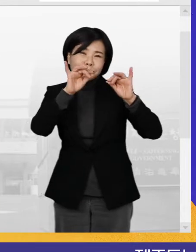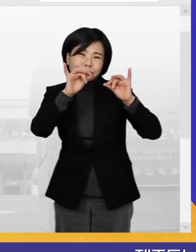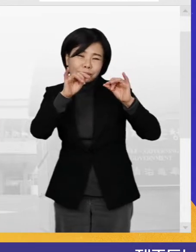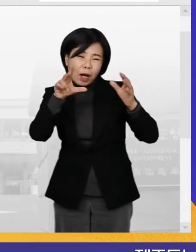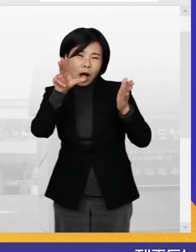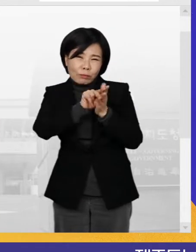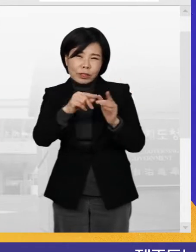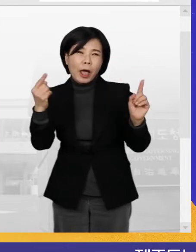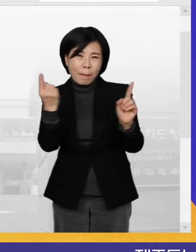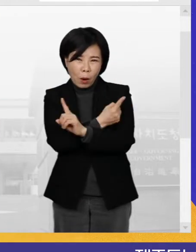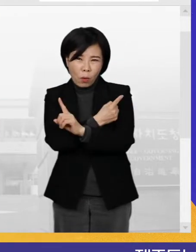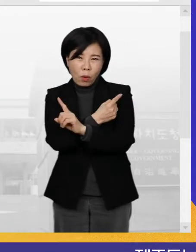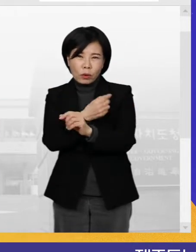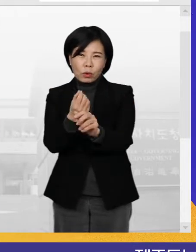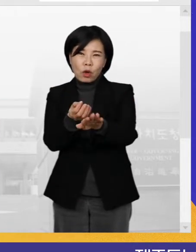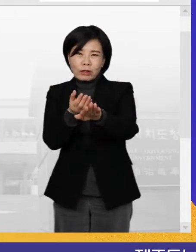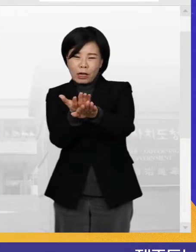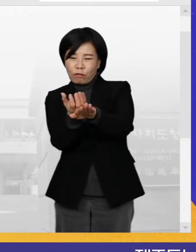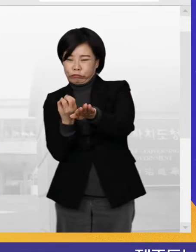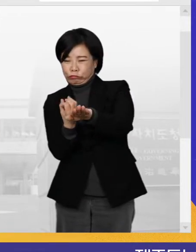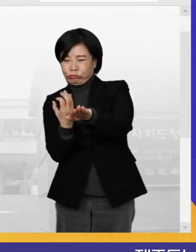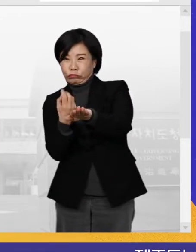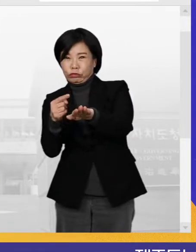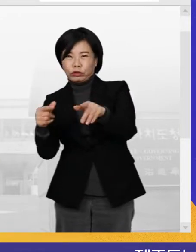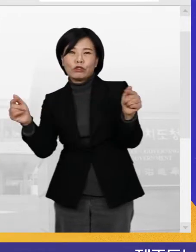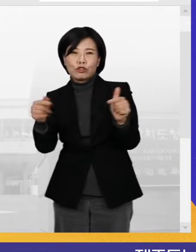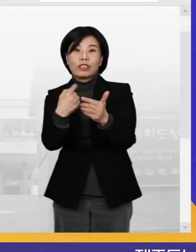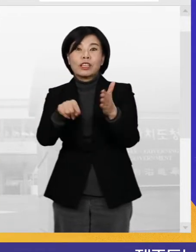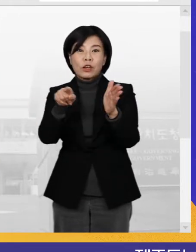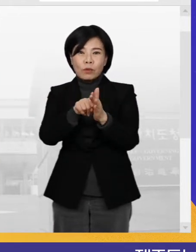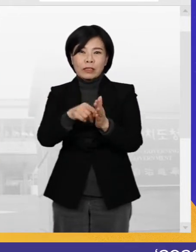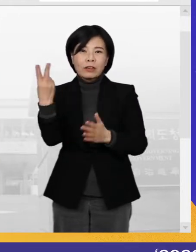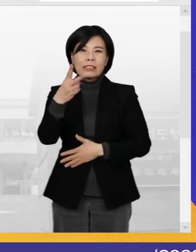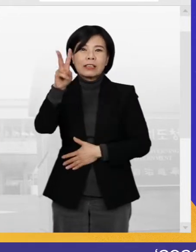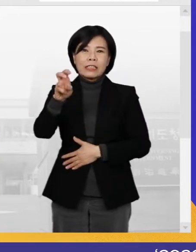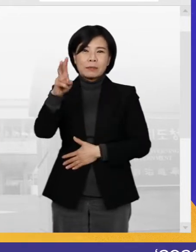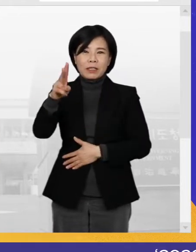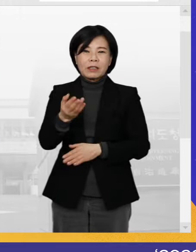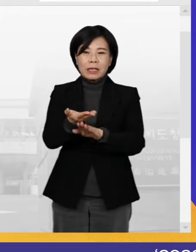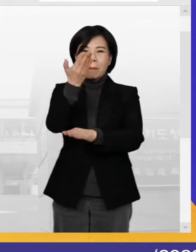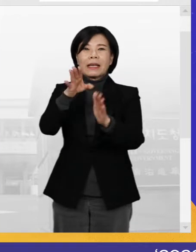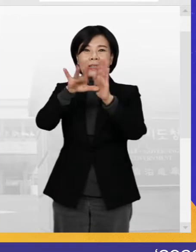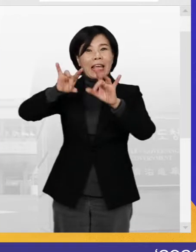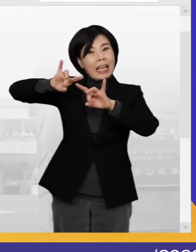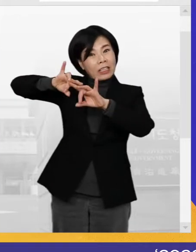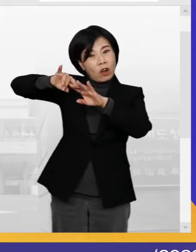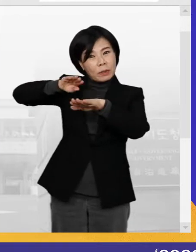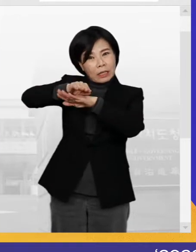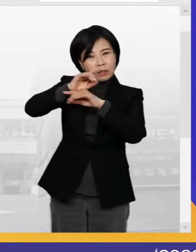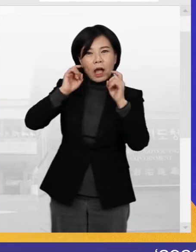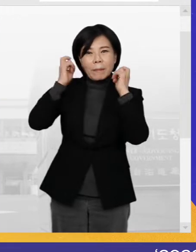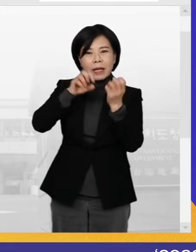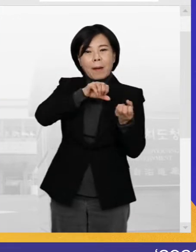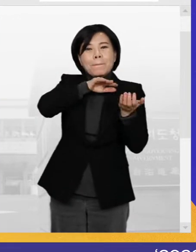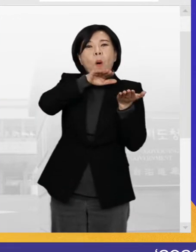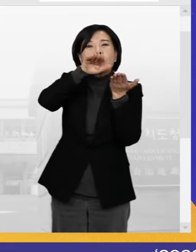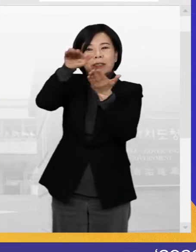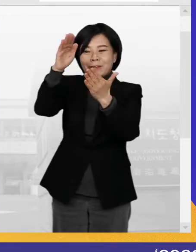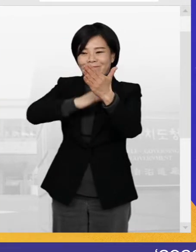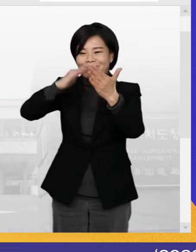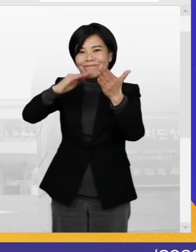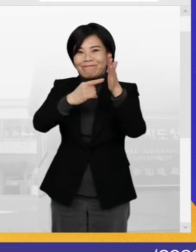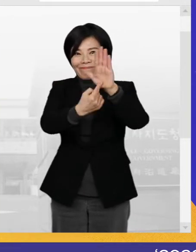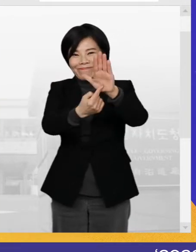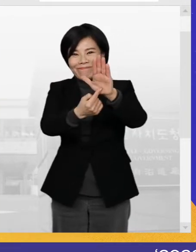제주도는 미세먼지 문제를 개선하고 온실가스 배출량을 줄이고자 2022년 상반기 전기자동차 민간 보급